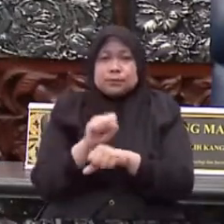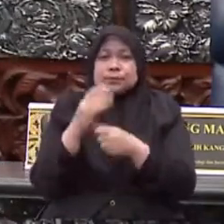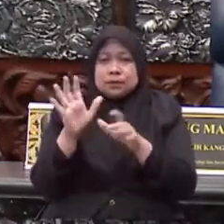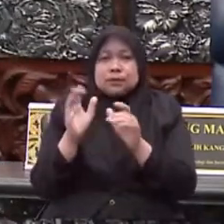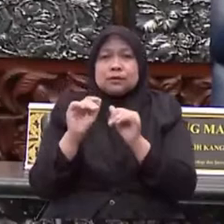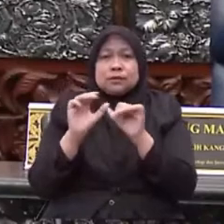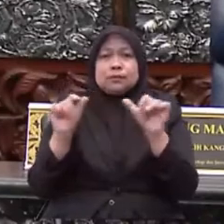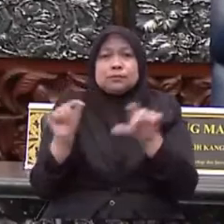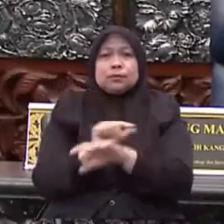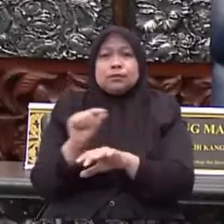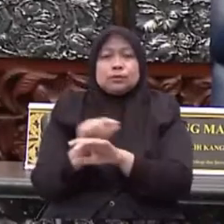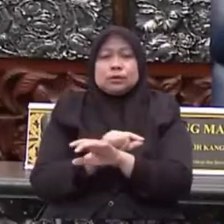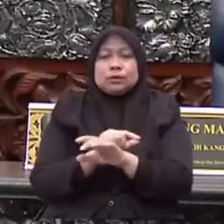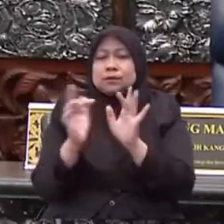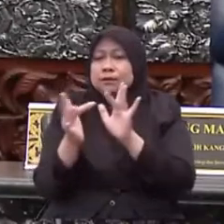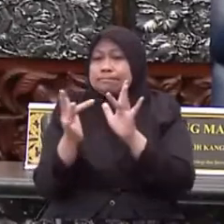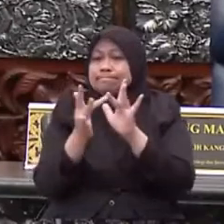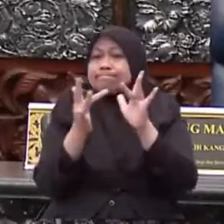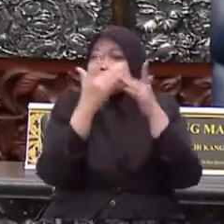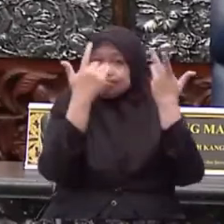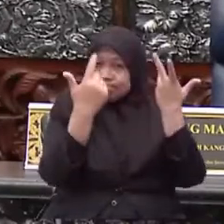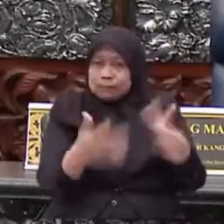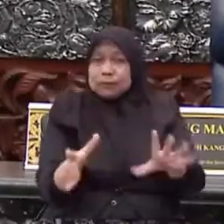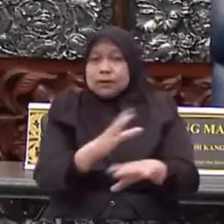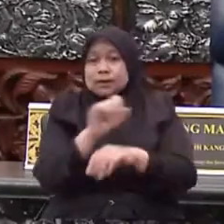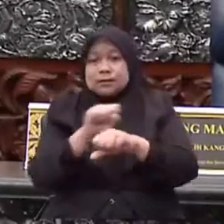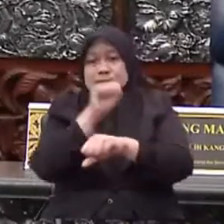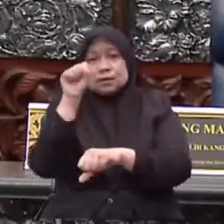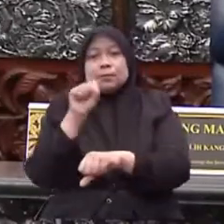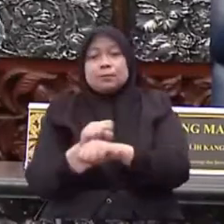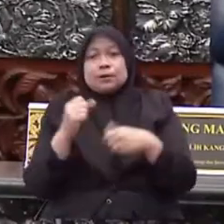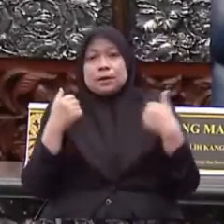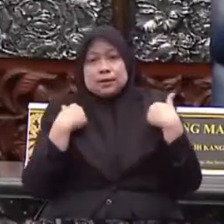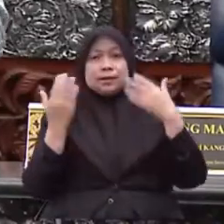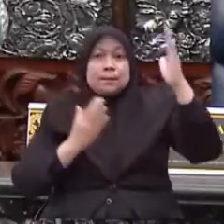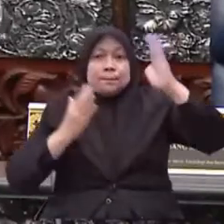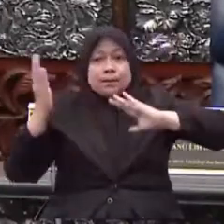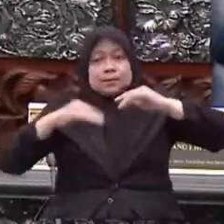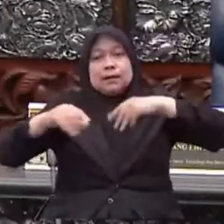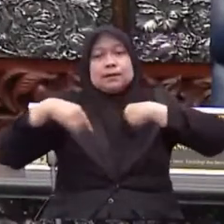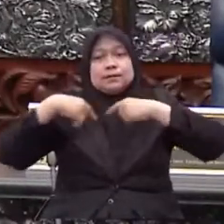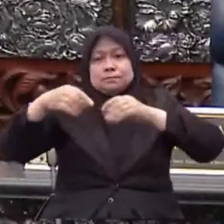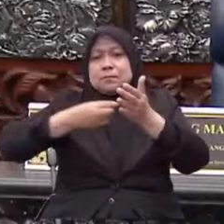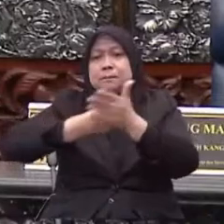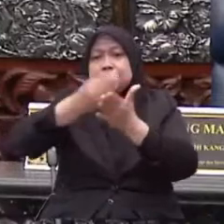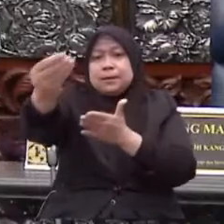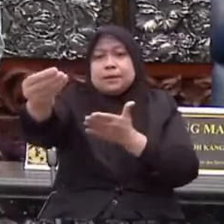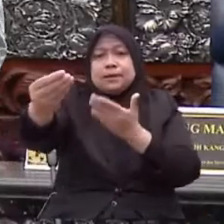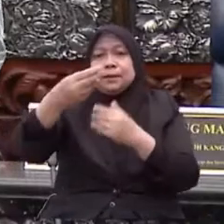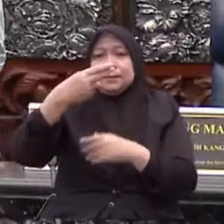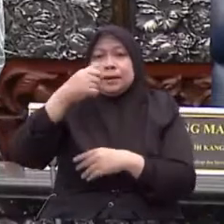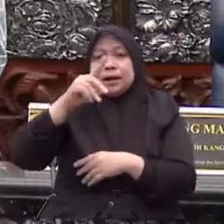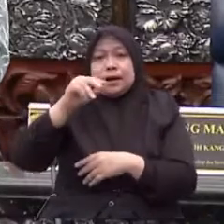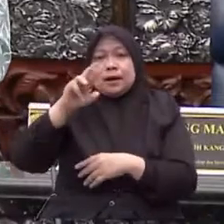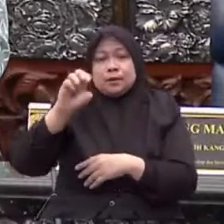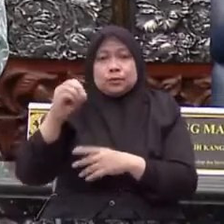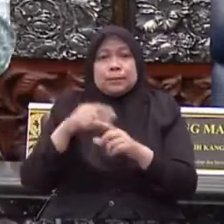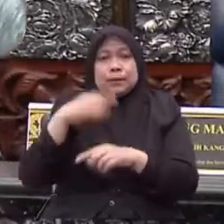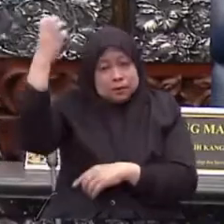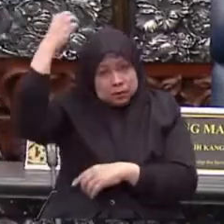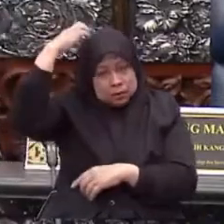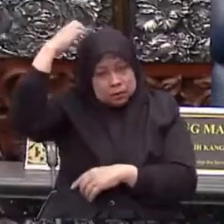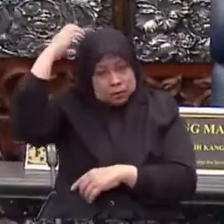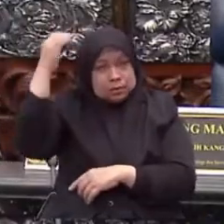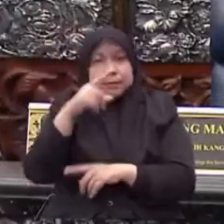itu sudah ada menggunakan interconnect kita dan juga Singapura ada dan Malaysia sendiri kita ada membeli tenaga hydro daripada laut